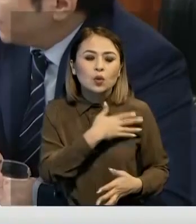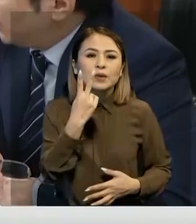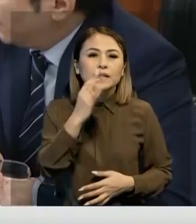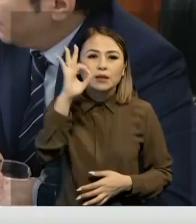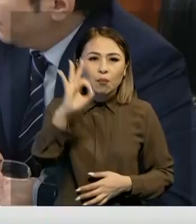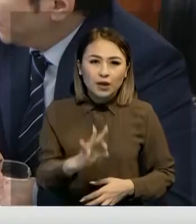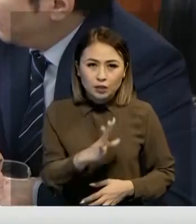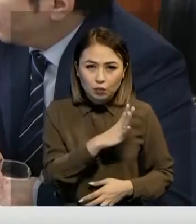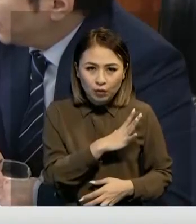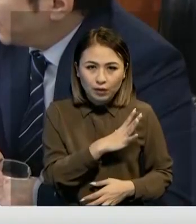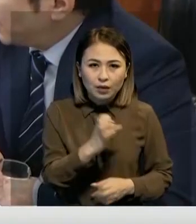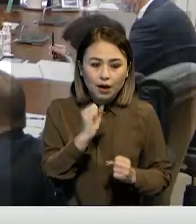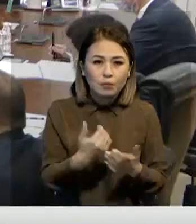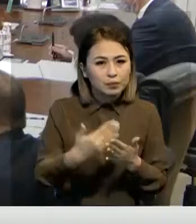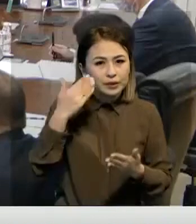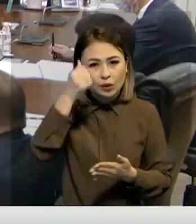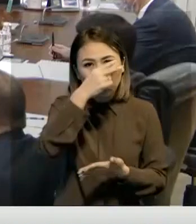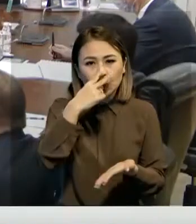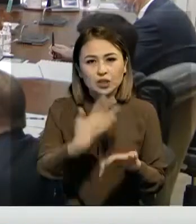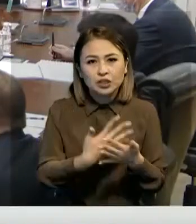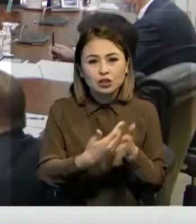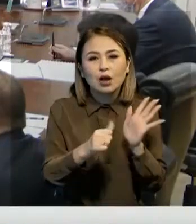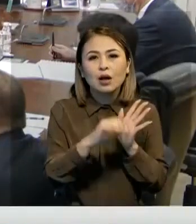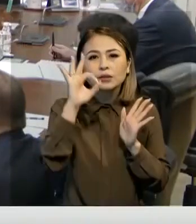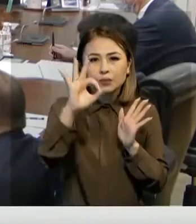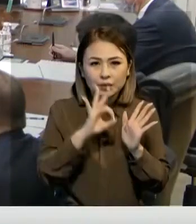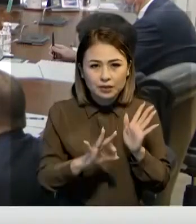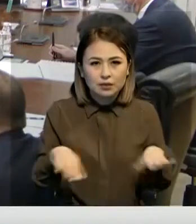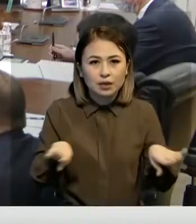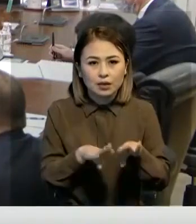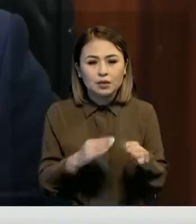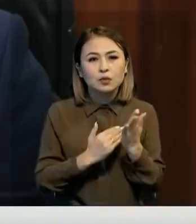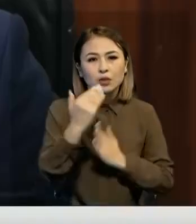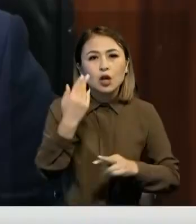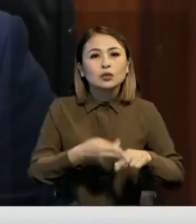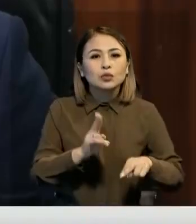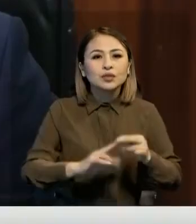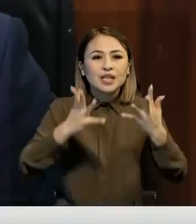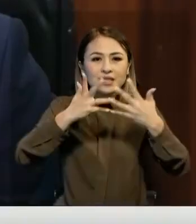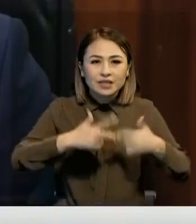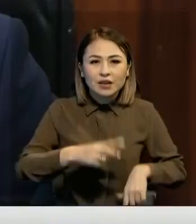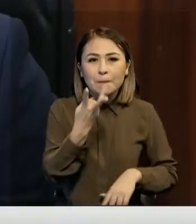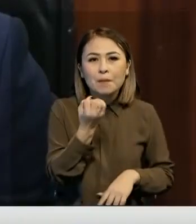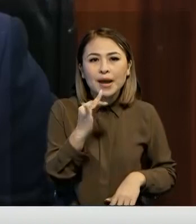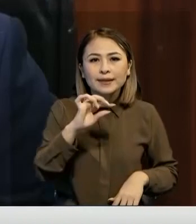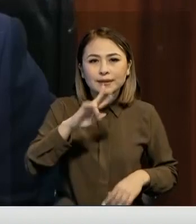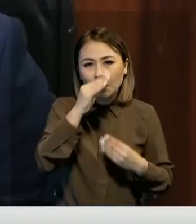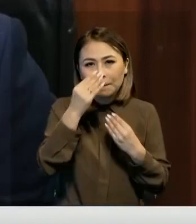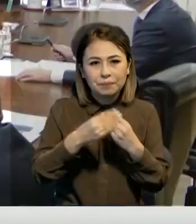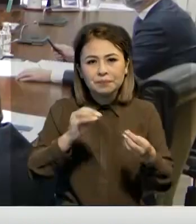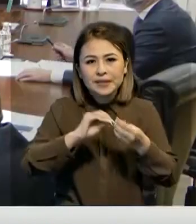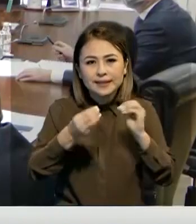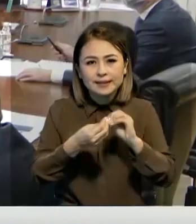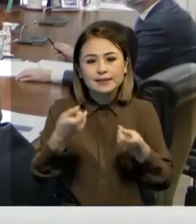энергиясын тұтыну көлемі 2% болған, ал былтыр бұл көрсеткіш 6%-тен асып кетті. Сондықтан цифрлық майнинг